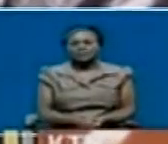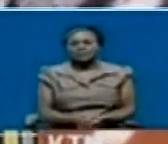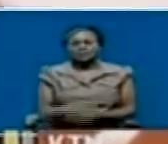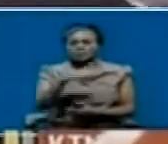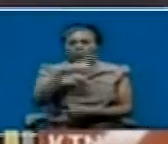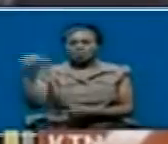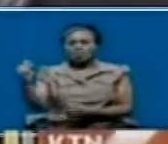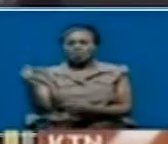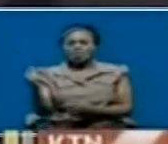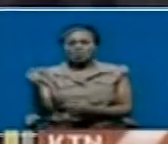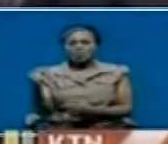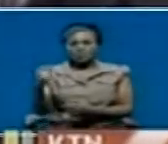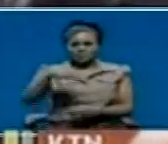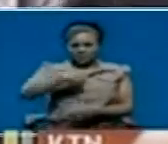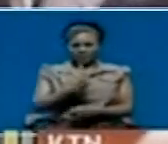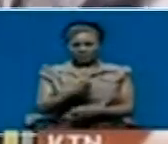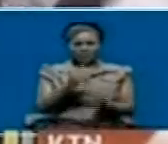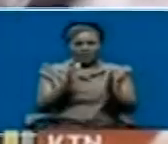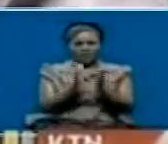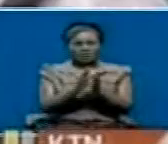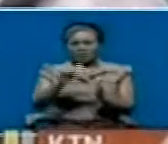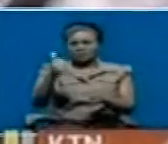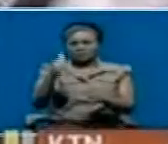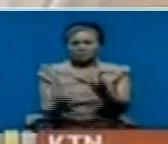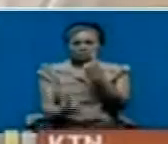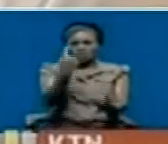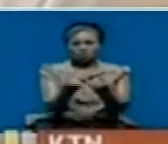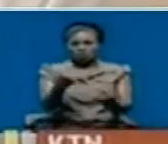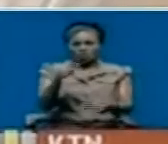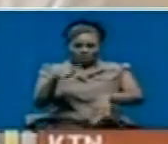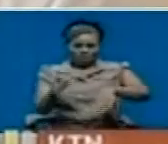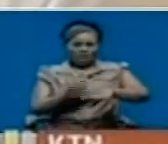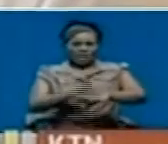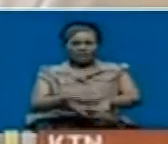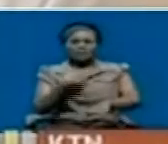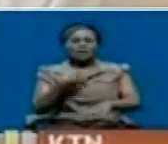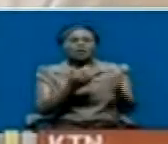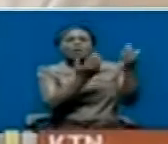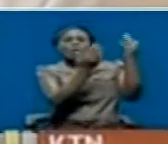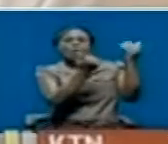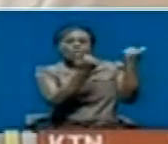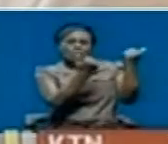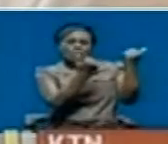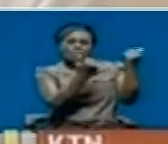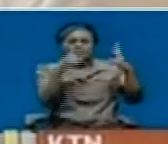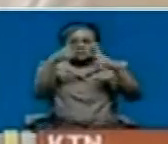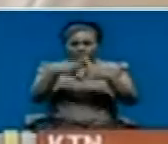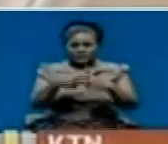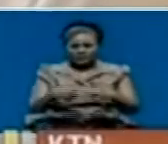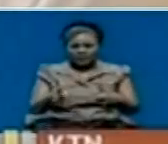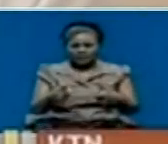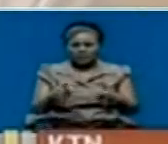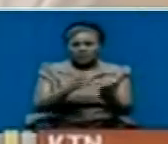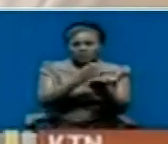Tukaletwa, hata mi nikaguswa na moto mguu. We are hoping to start